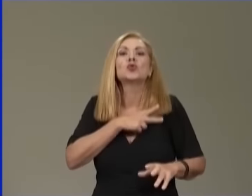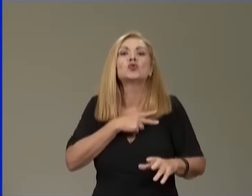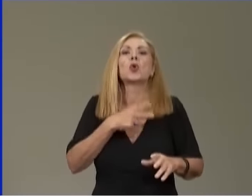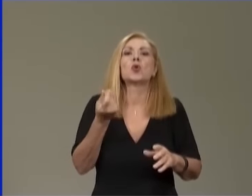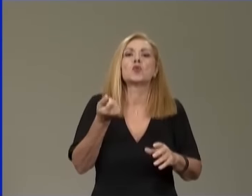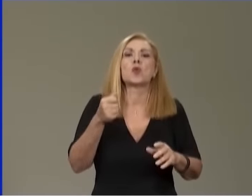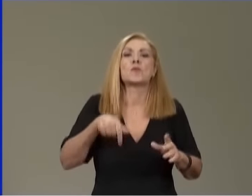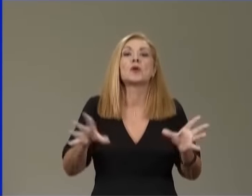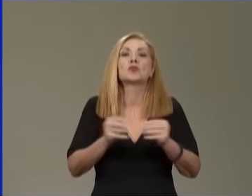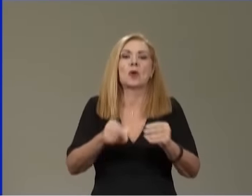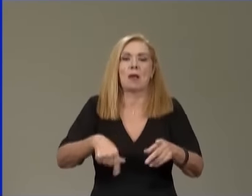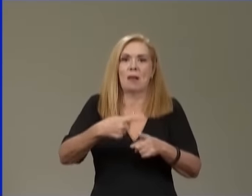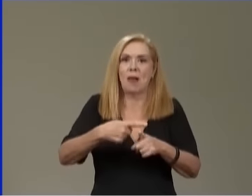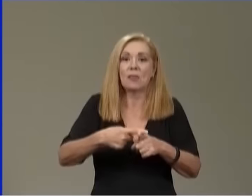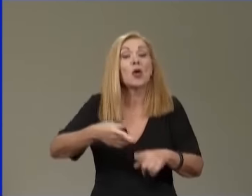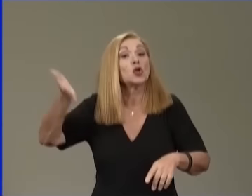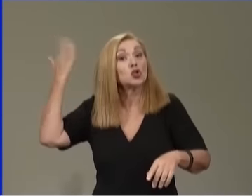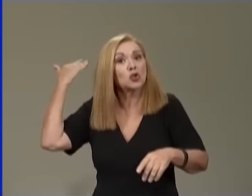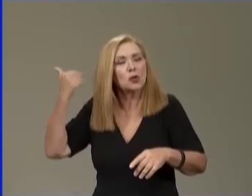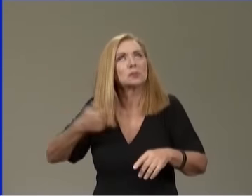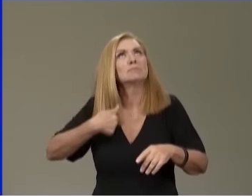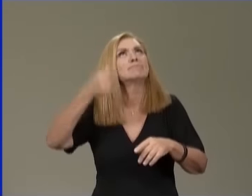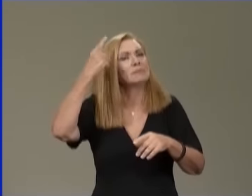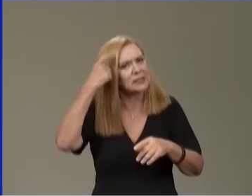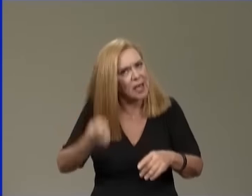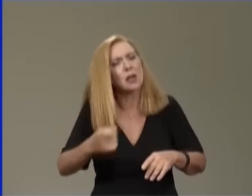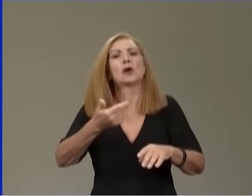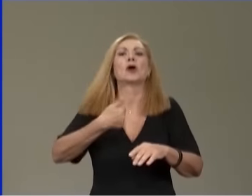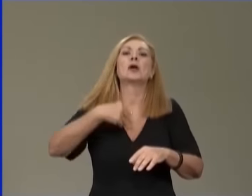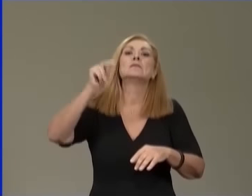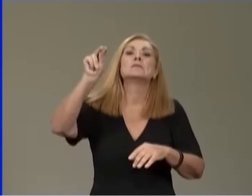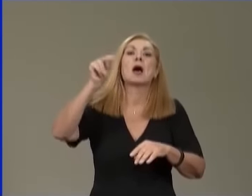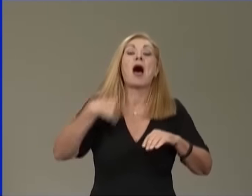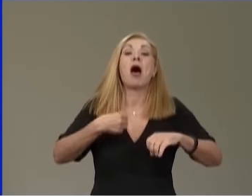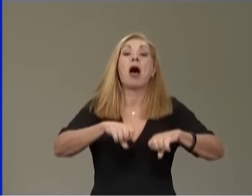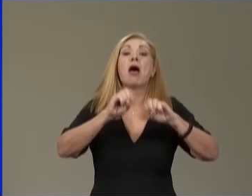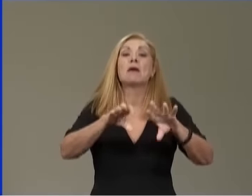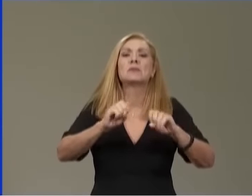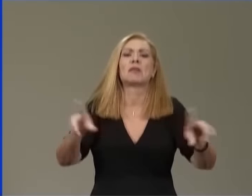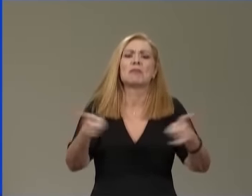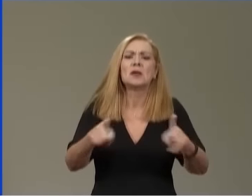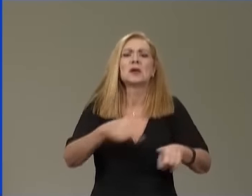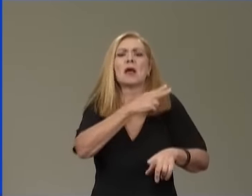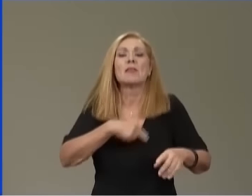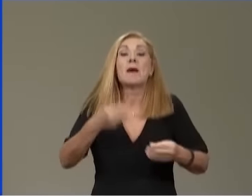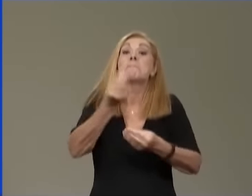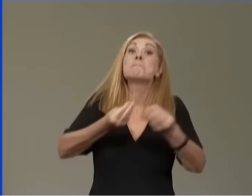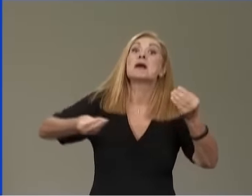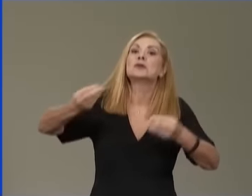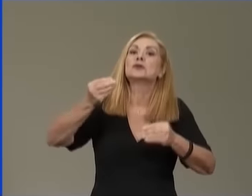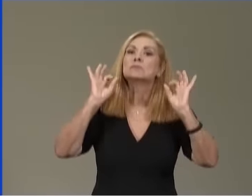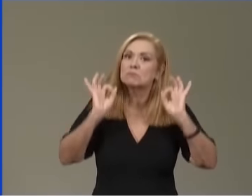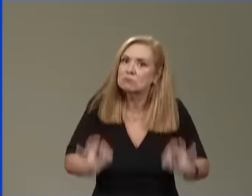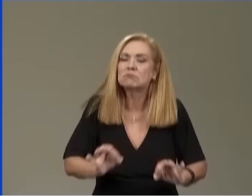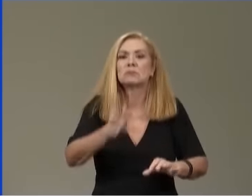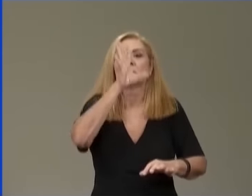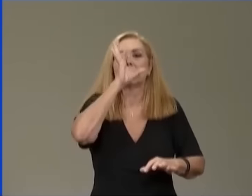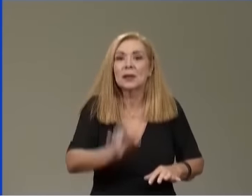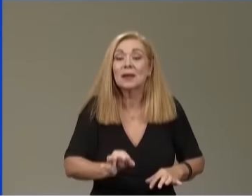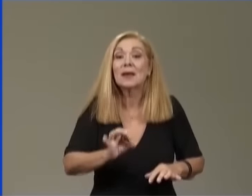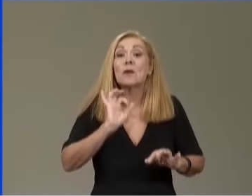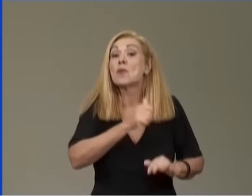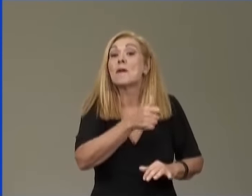που μου επέτρεψε τότε να υποσχεθώ περισσότερους εκπαιδευτικούς. Και πράγματι, μόνο τη χρονιά που